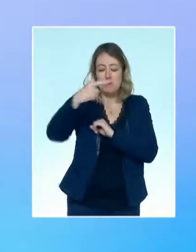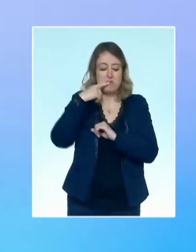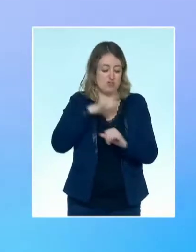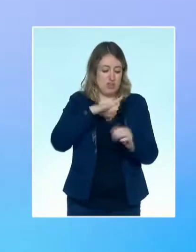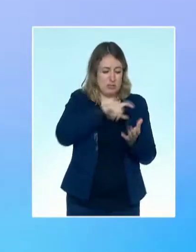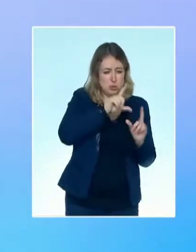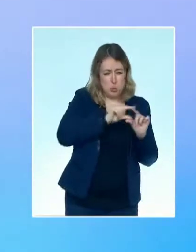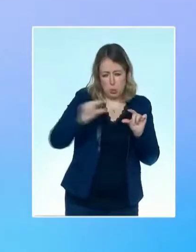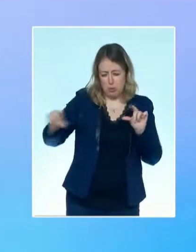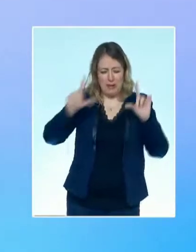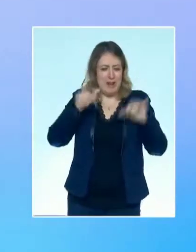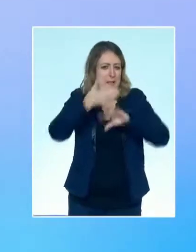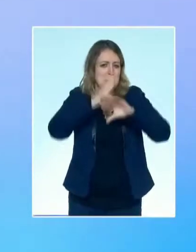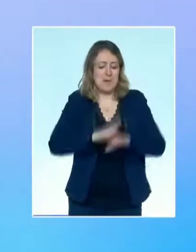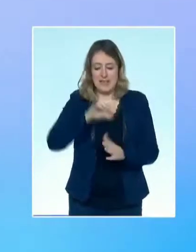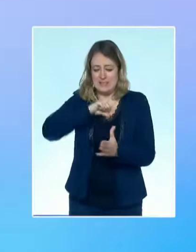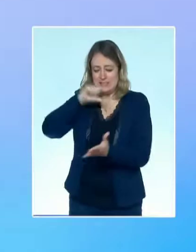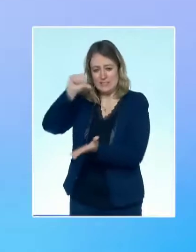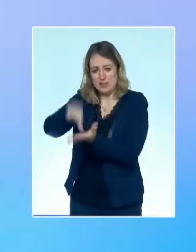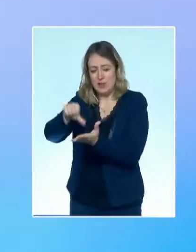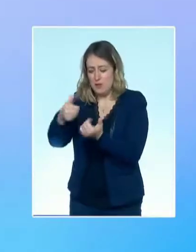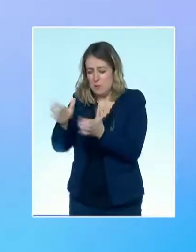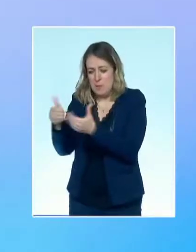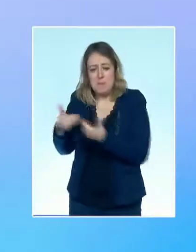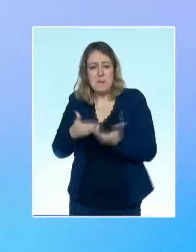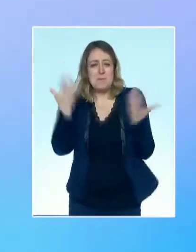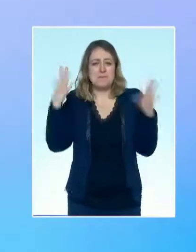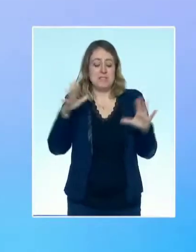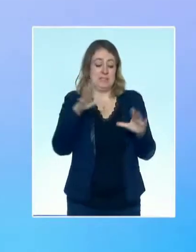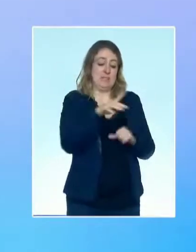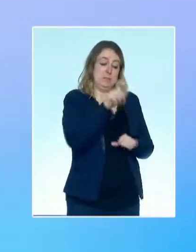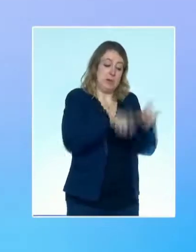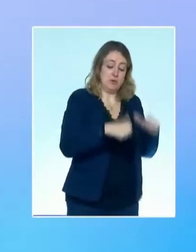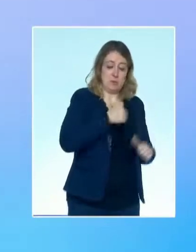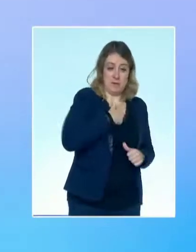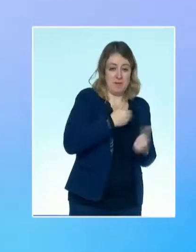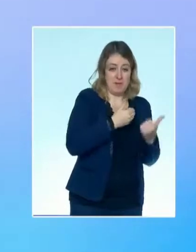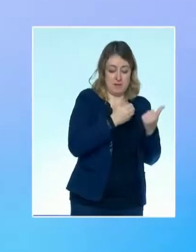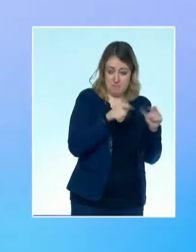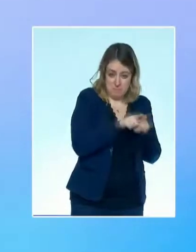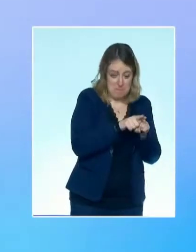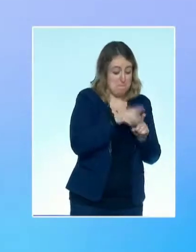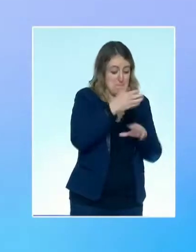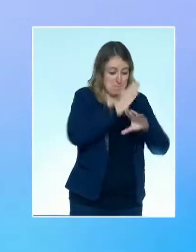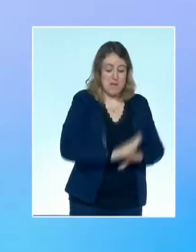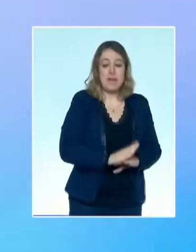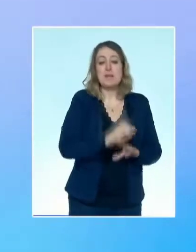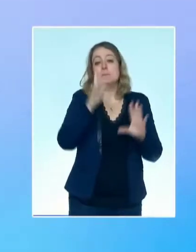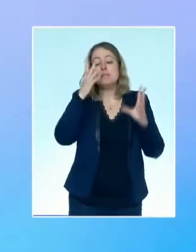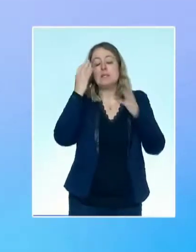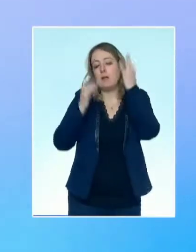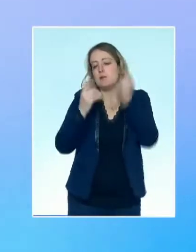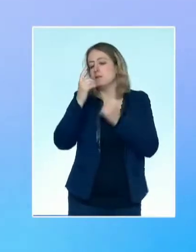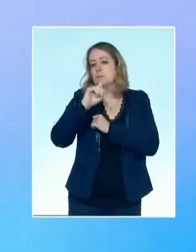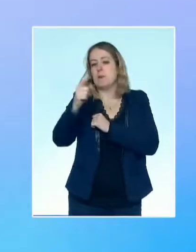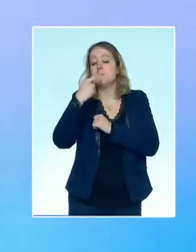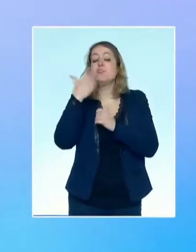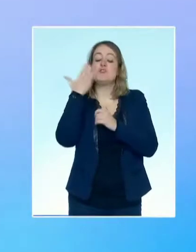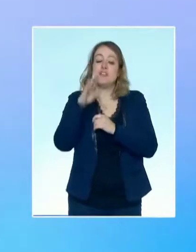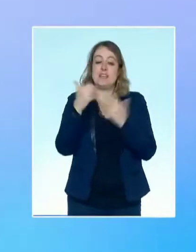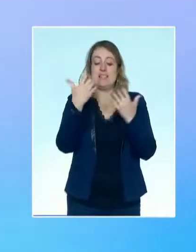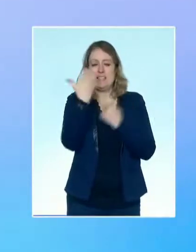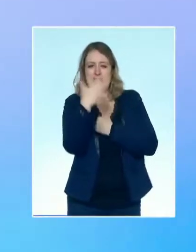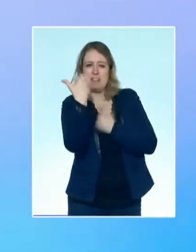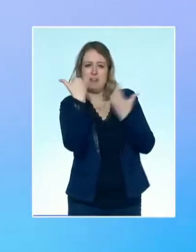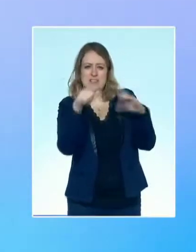doses de vaccins, nous avons les centres et nous avons les libéraux. Il faut juste un peu de patience puisque effectivement, lorsque vous avez 500, 600 000 créneaux qui s'ouvrent tous les